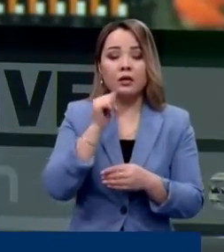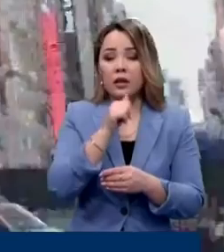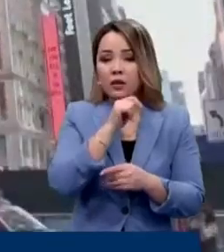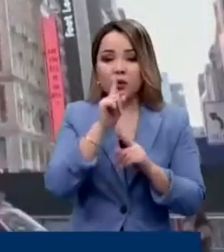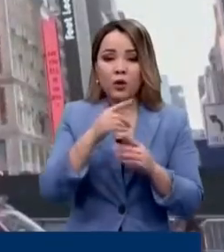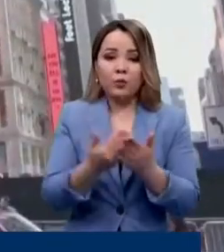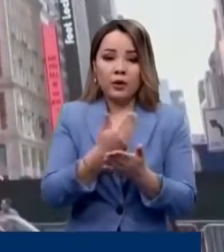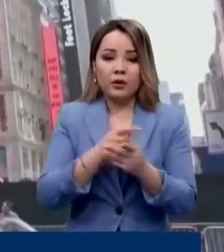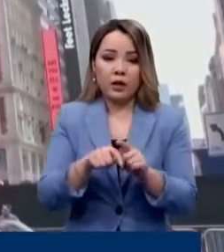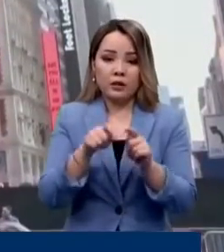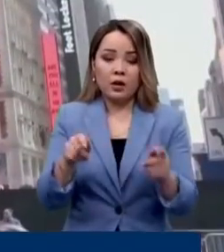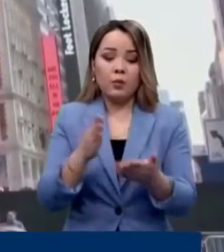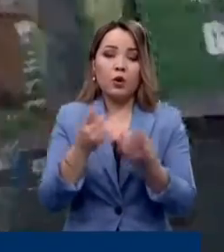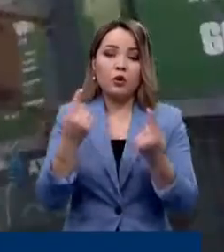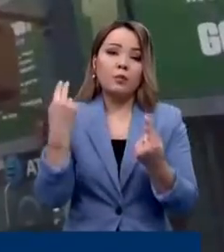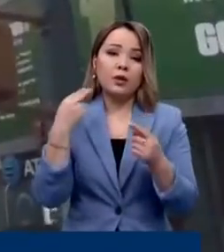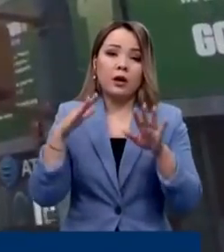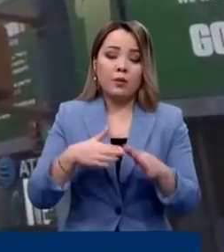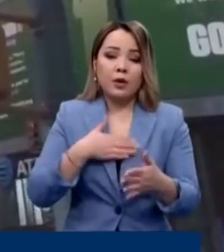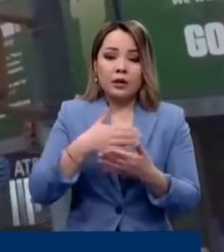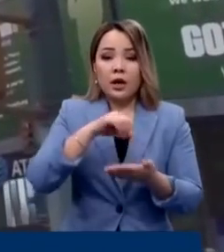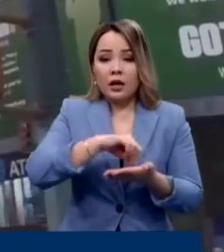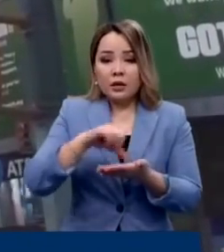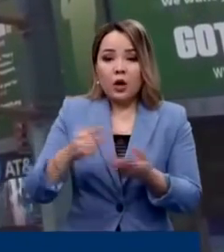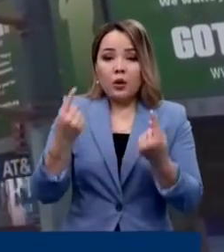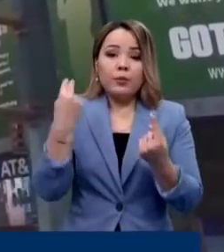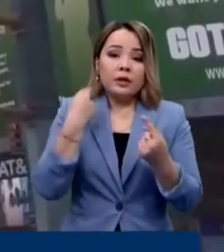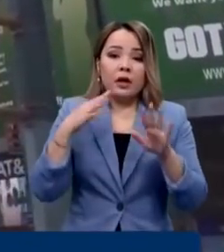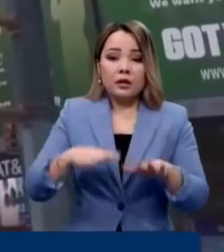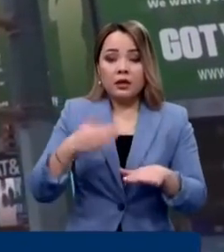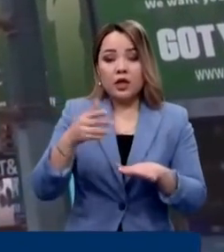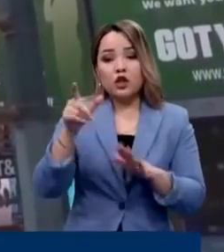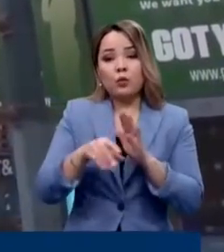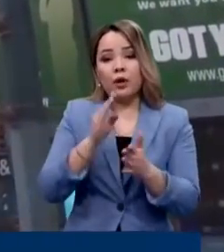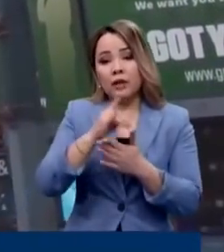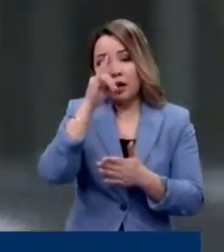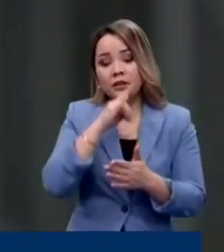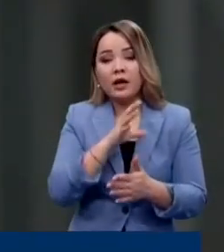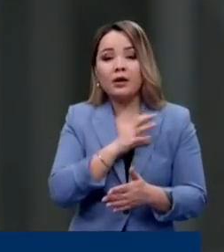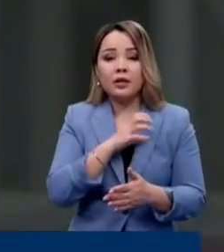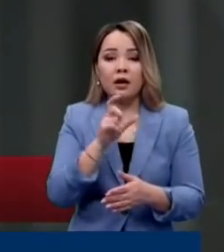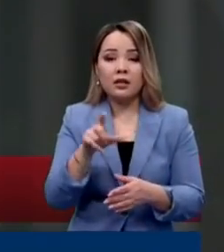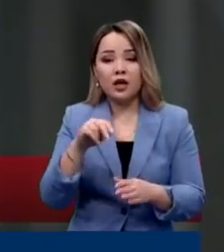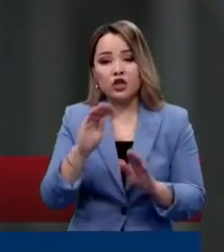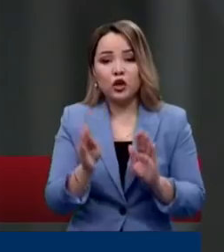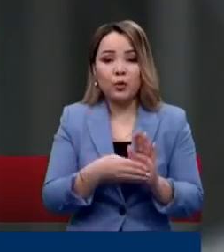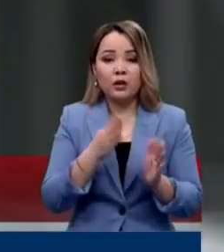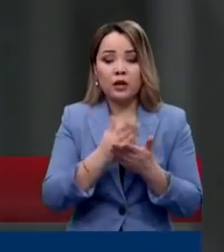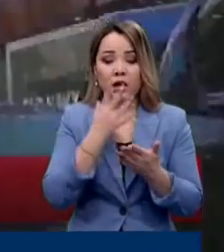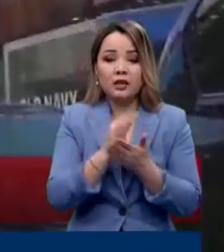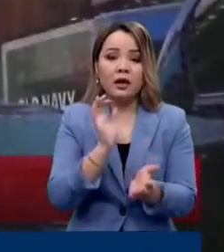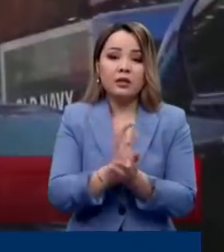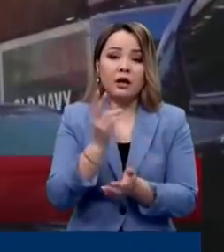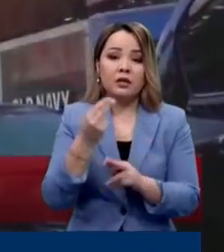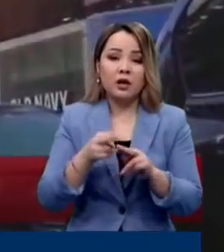беруге бекінген. Ұлыбританияда бұл іске атсалыспақша, британдық депутаттар қазақстандық олигархтардың активтерін жемқорлықпен алынған лас ақша